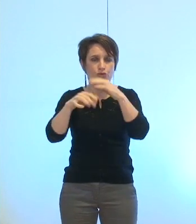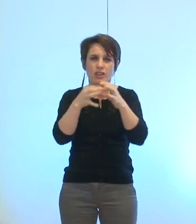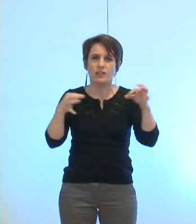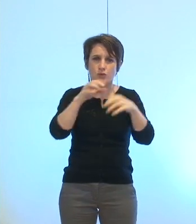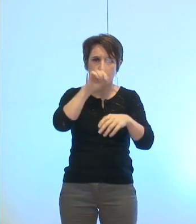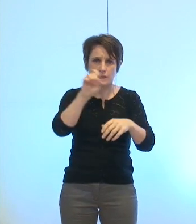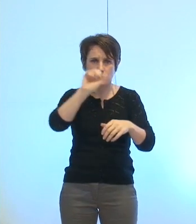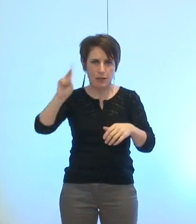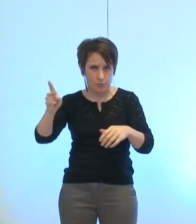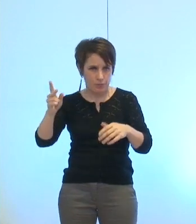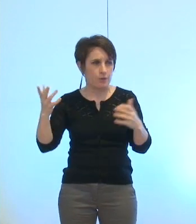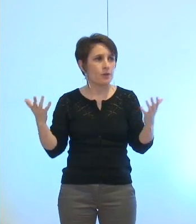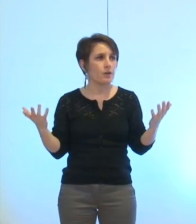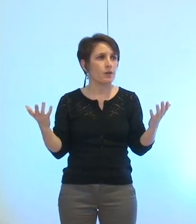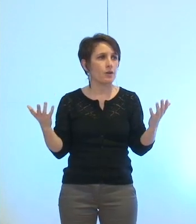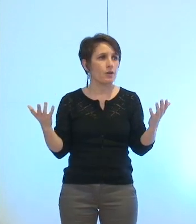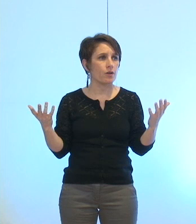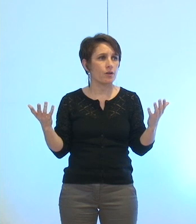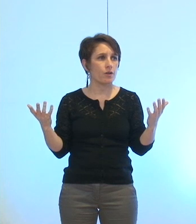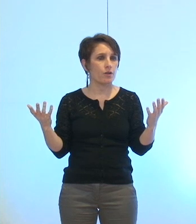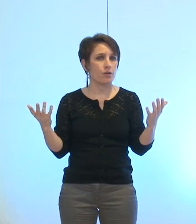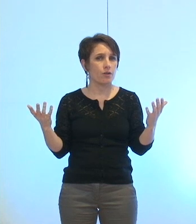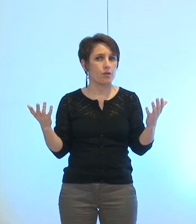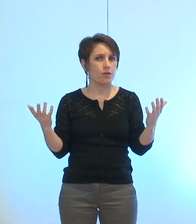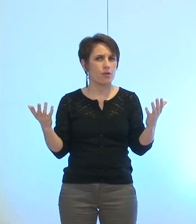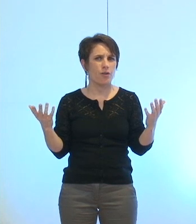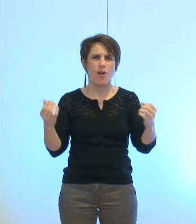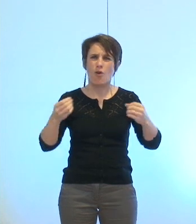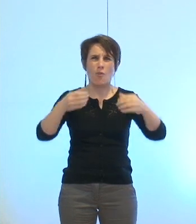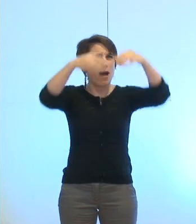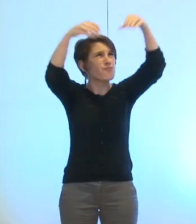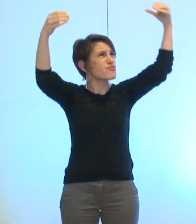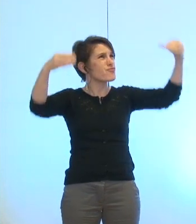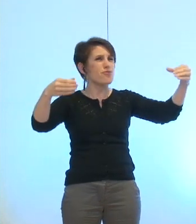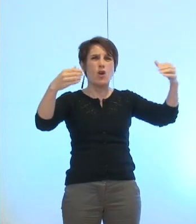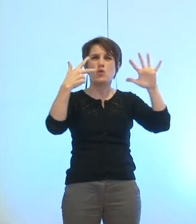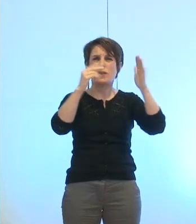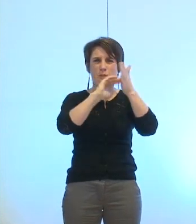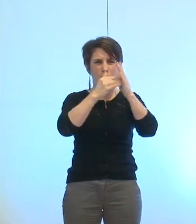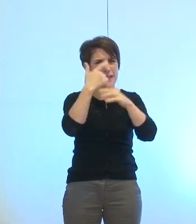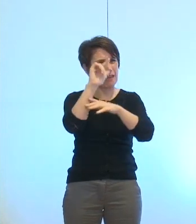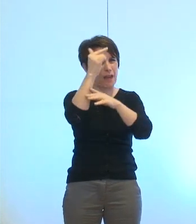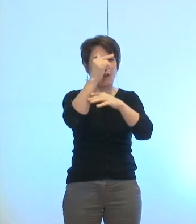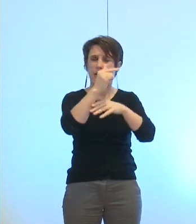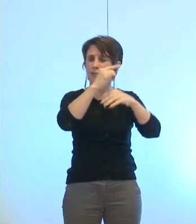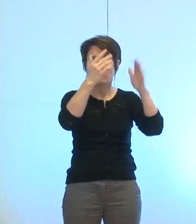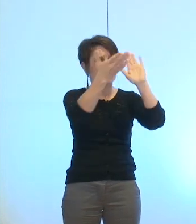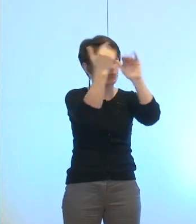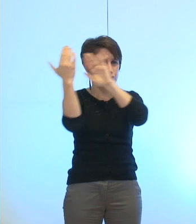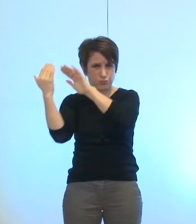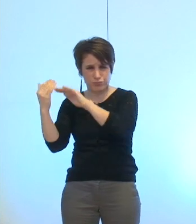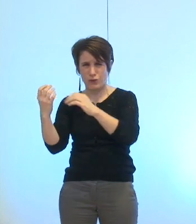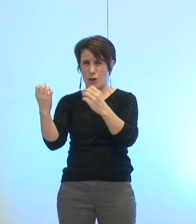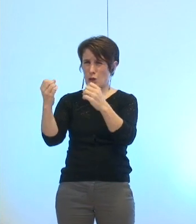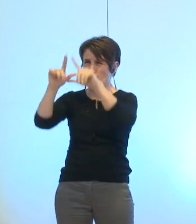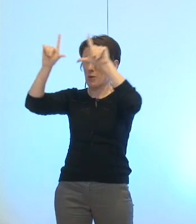voilà et de réduire enfin d'interdire les dispositifs les plus encombrants donc de 8 m² et les dispositifs lumineux et notamment